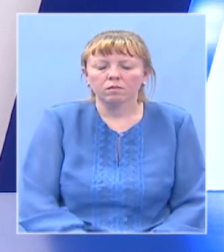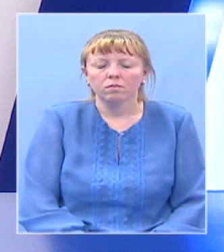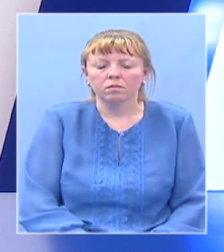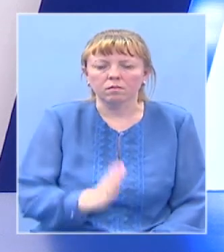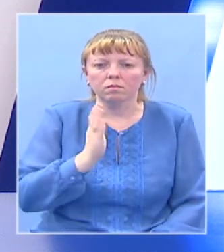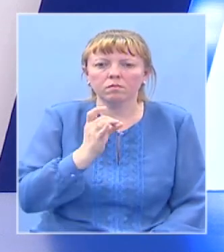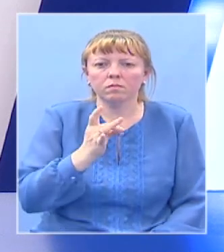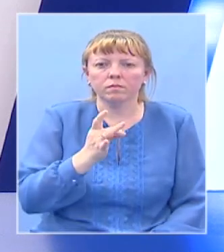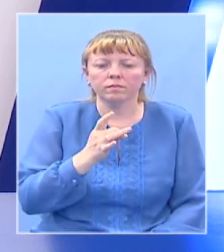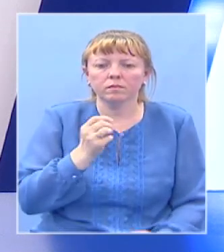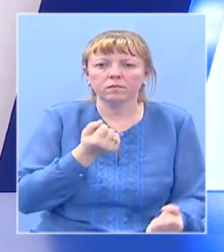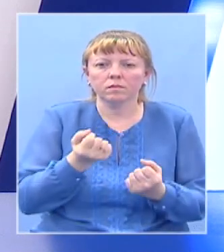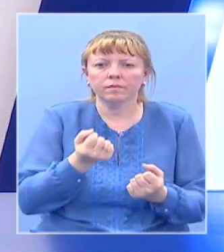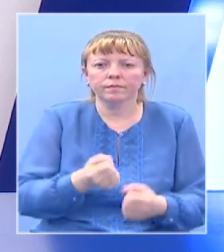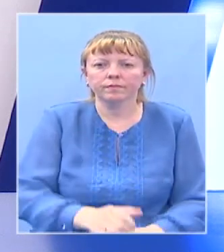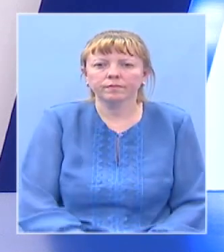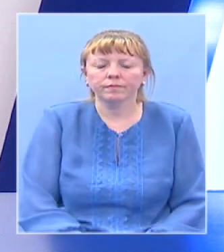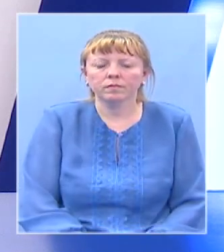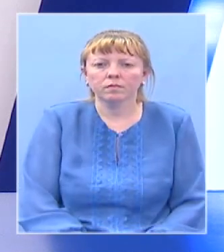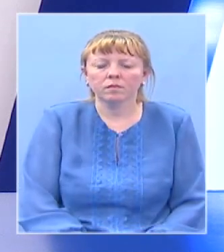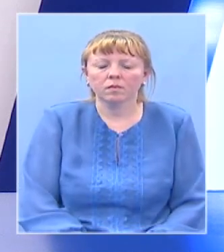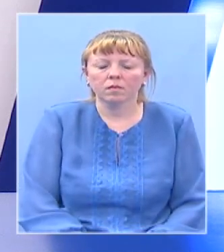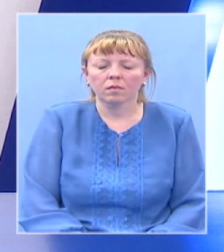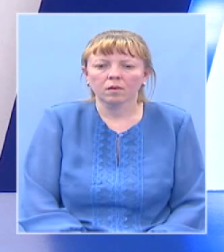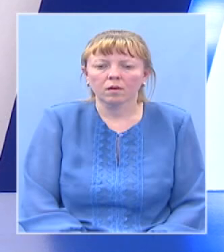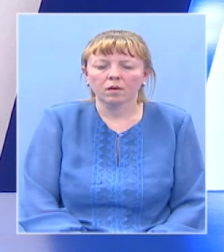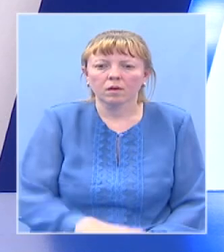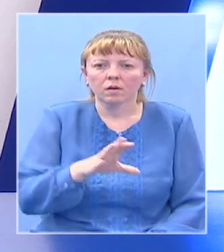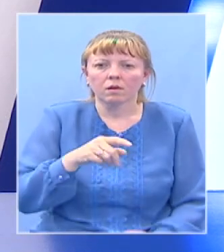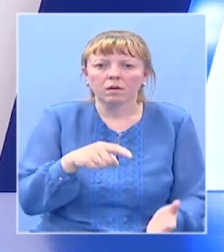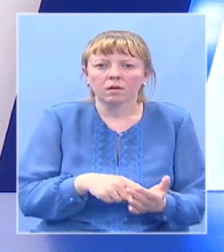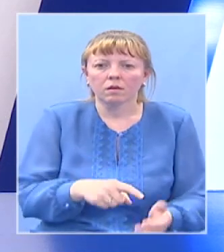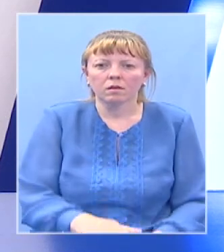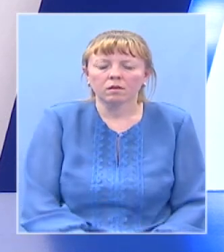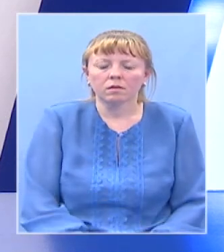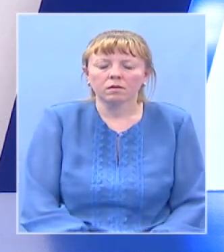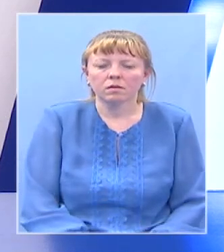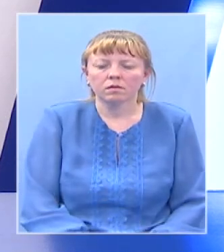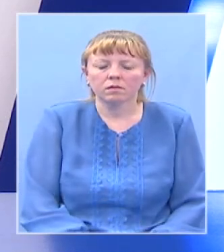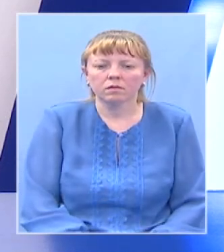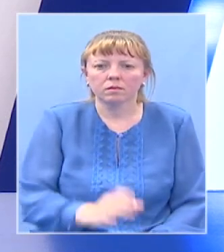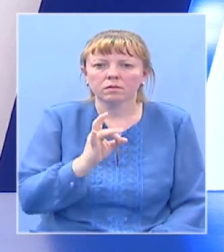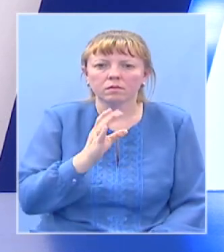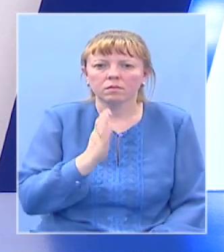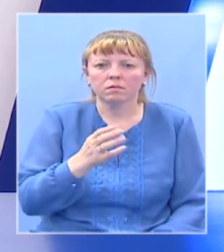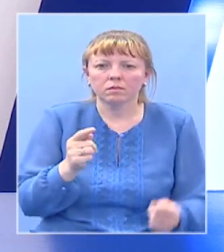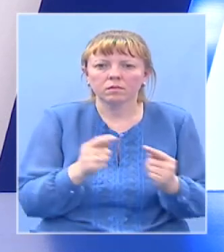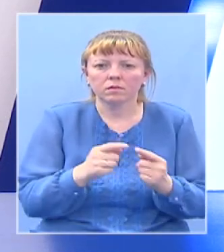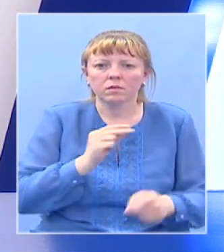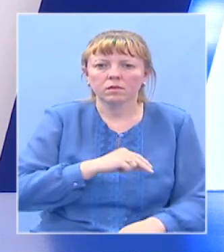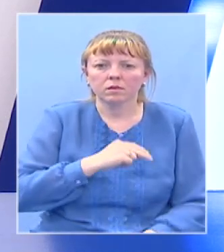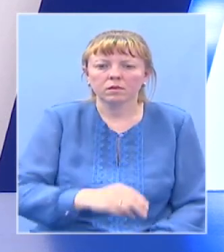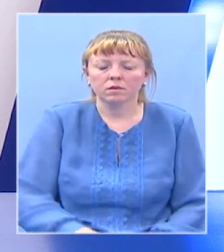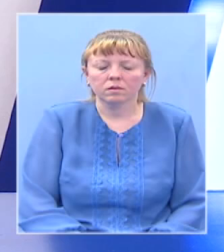курировать министерство транспорта соответственно все вопросы возникшие в этой сфере будут уже точно